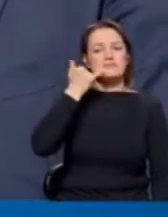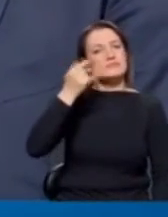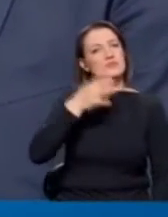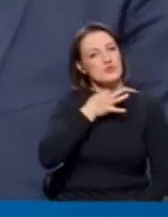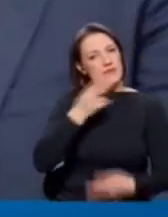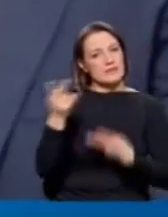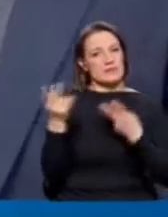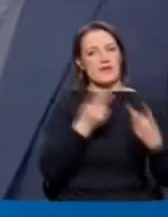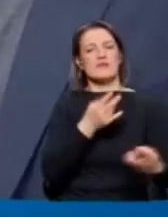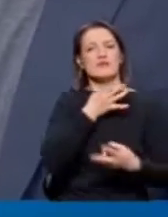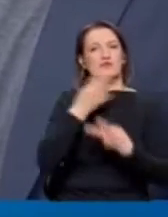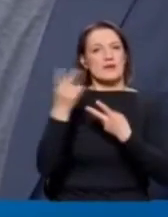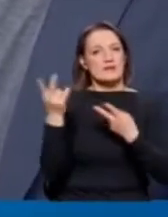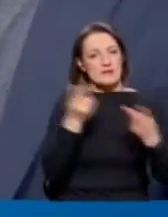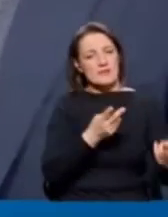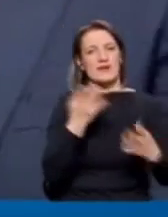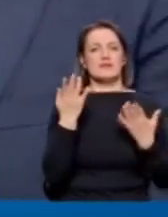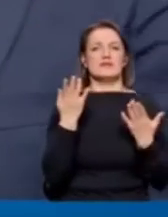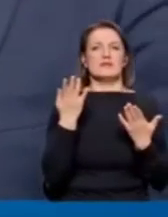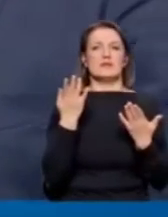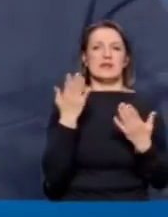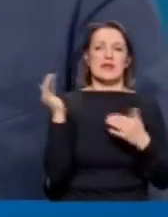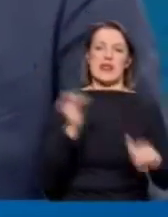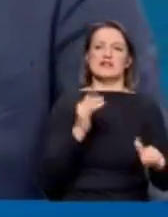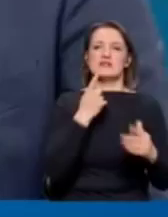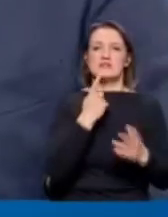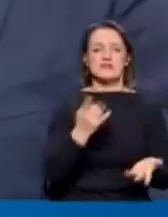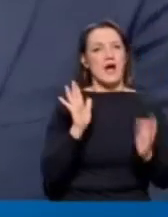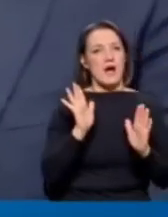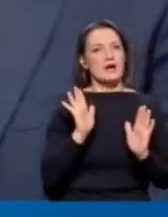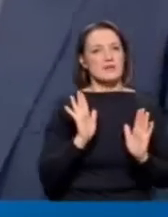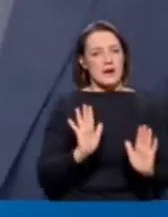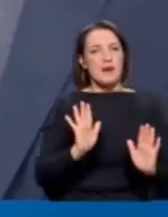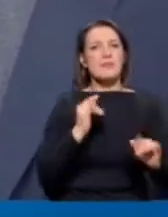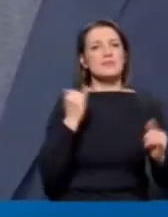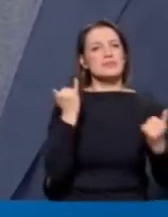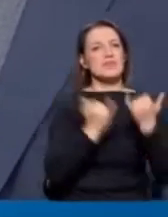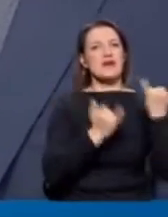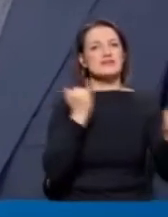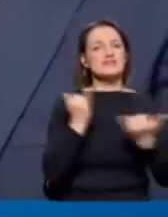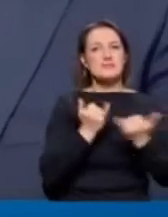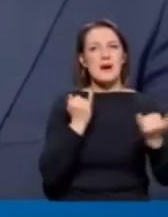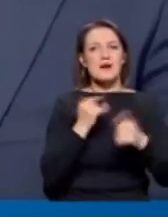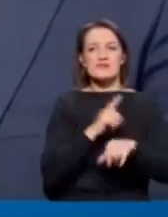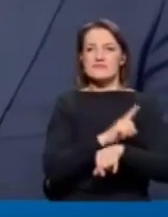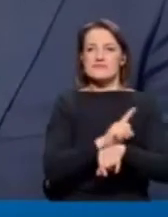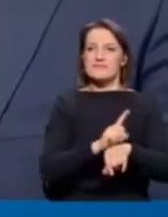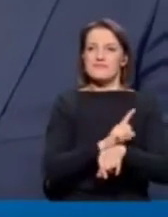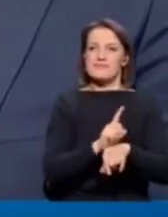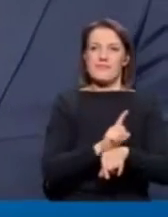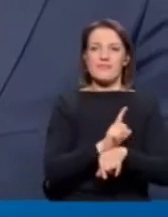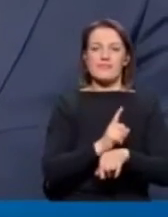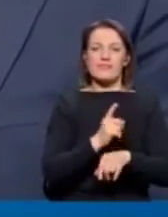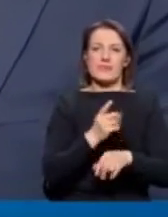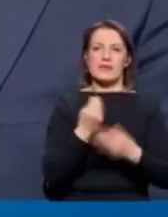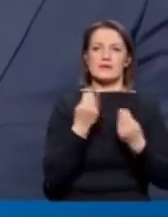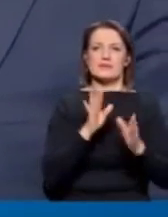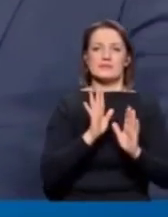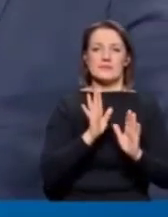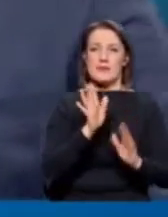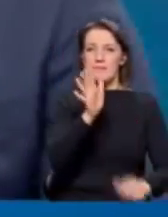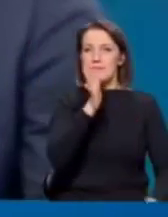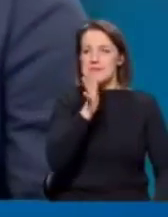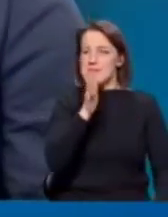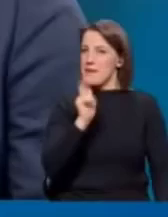gelin demişler ilginç bir fotoğraf olacak Tamam işte tartışmaya fırsat vermedi Papa acaba